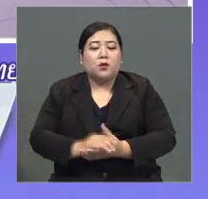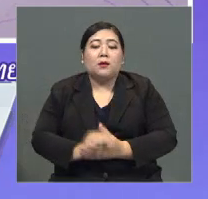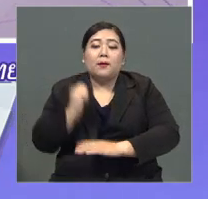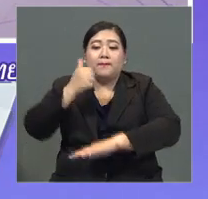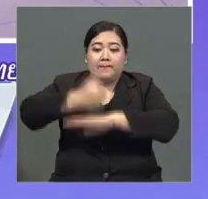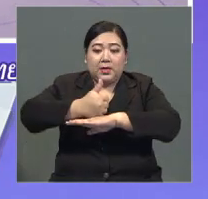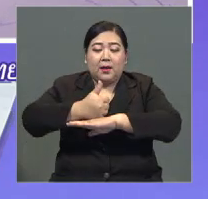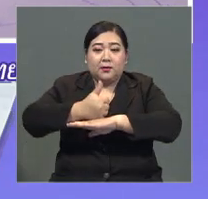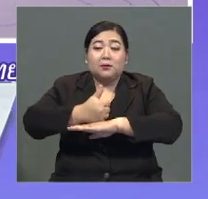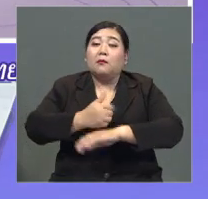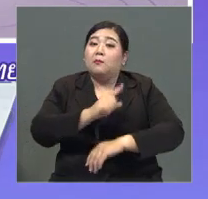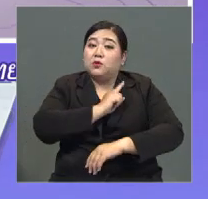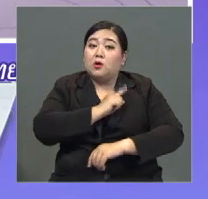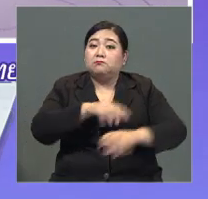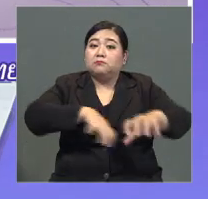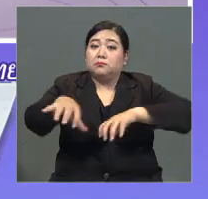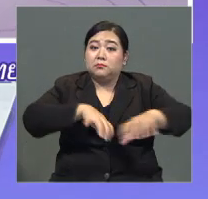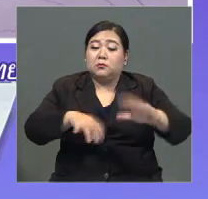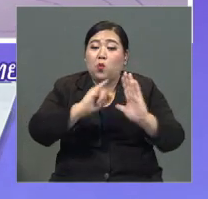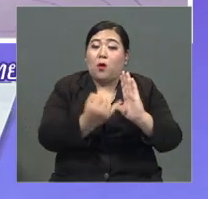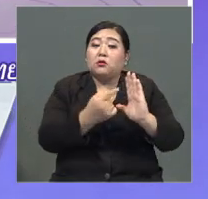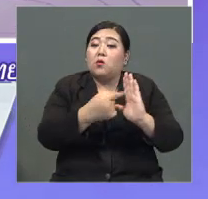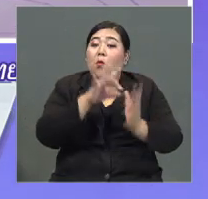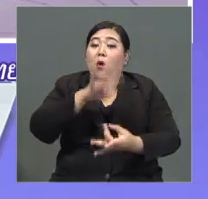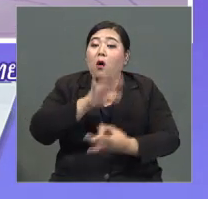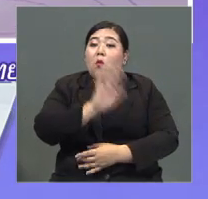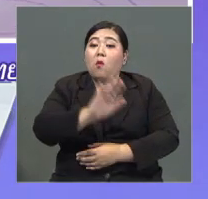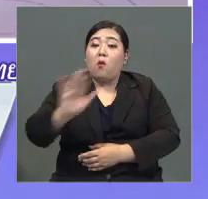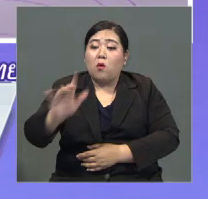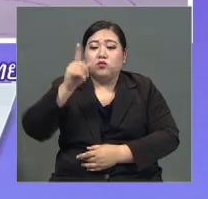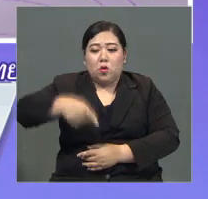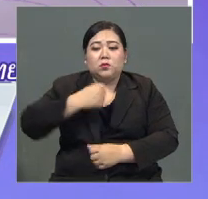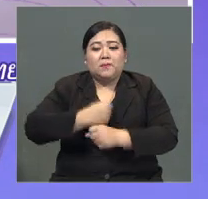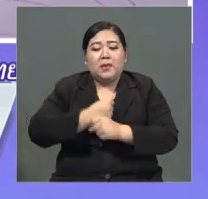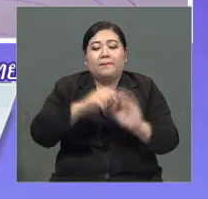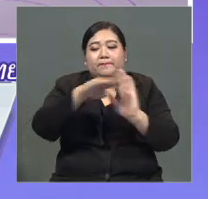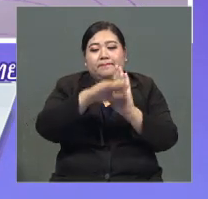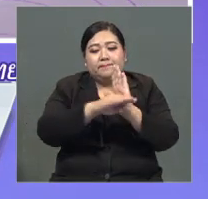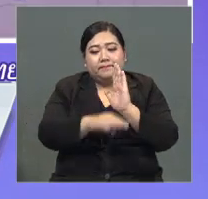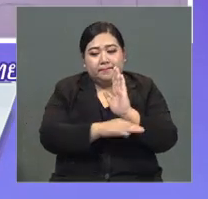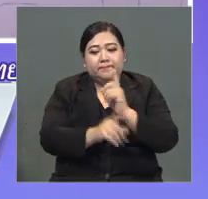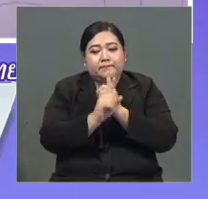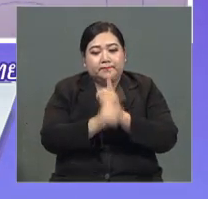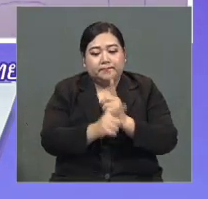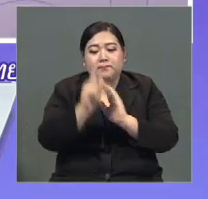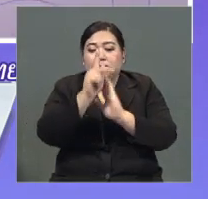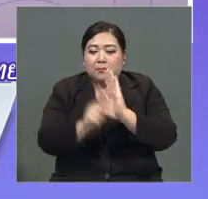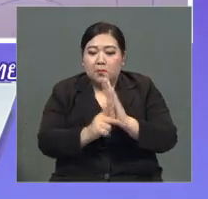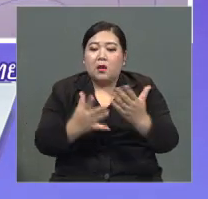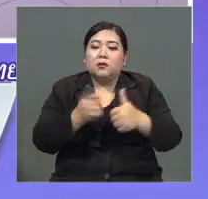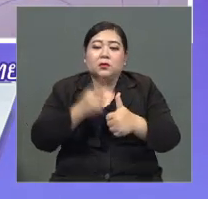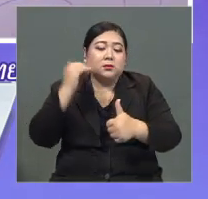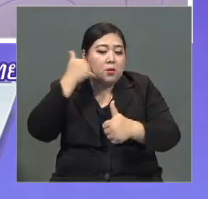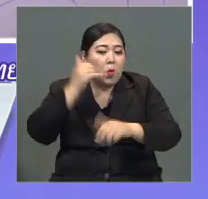ว่ตรายกยัวัด within ธน girlsประหผมตุกคงจะจํเริการตามขั้นตอนของศั according toจ้งเตือนก็ดี